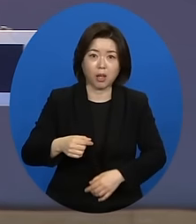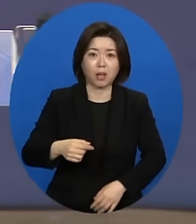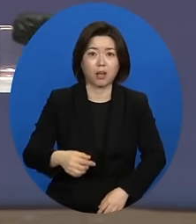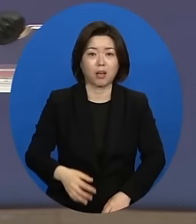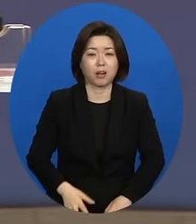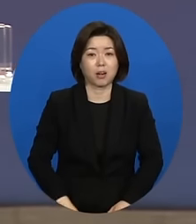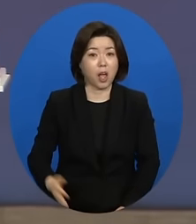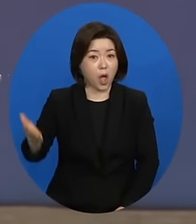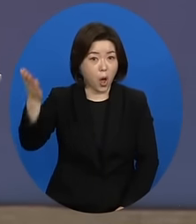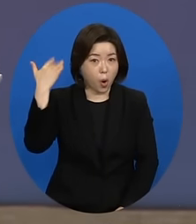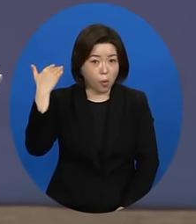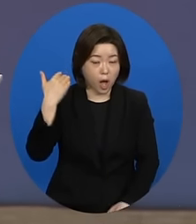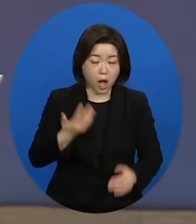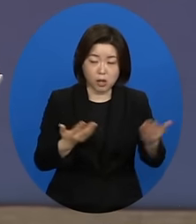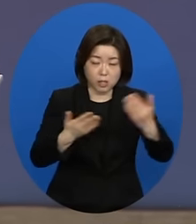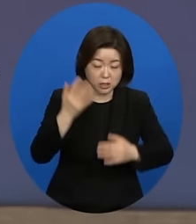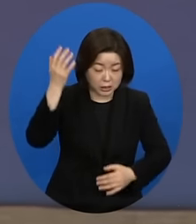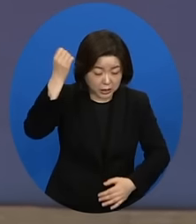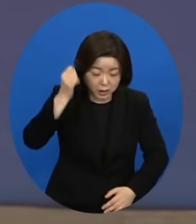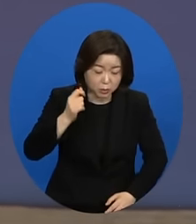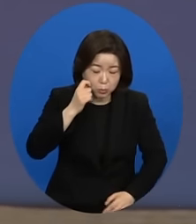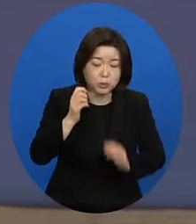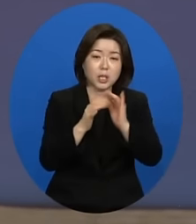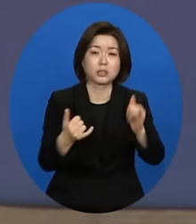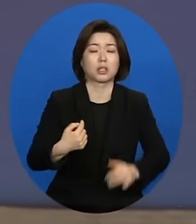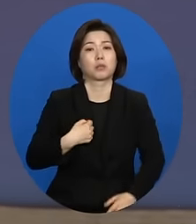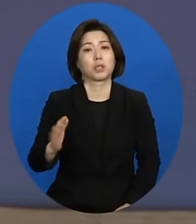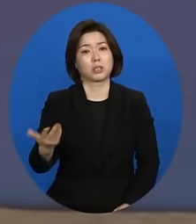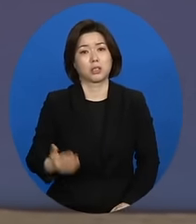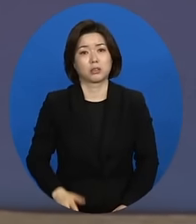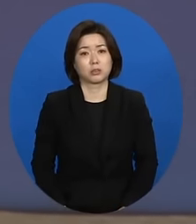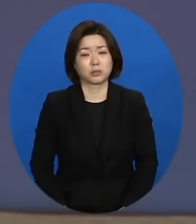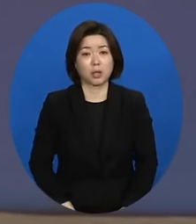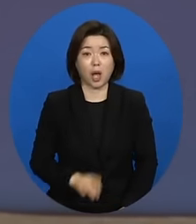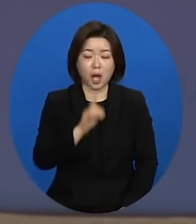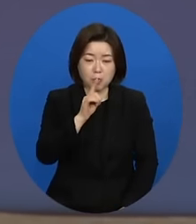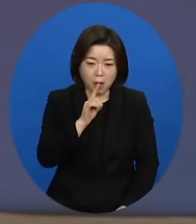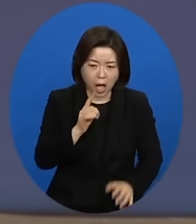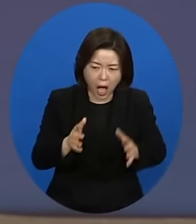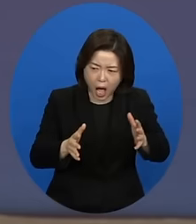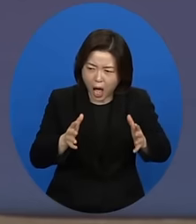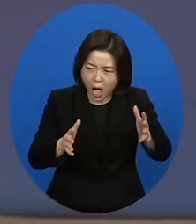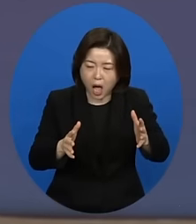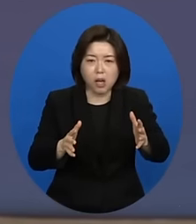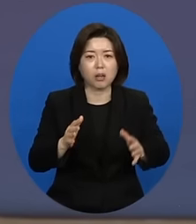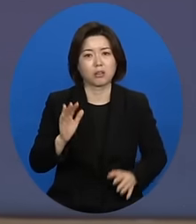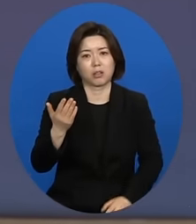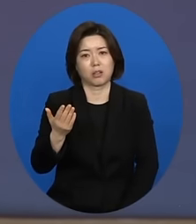과거에 있던 일들을 전혀 기억할 수 없는 사람이 되어버리고 말았고요. 말도 못하고요.